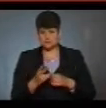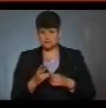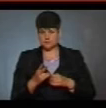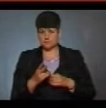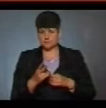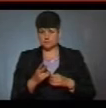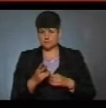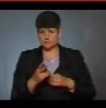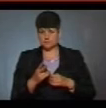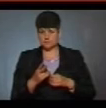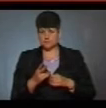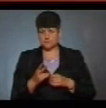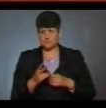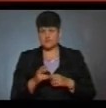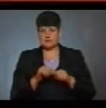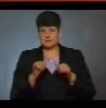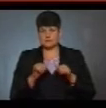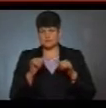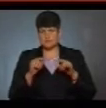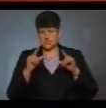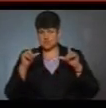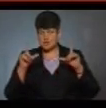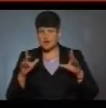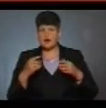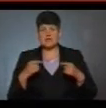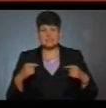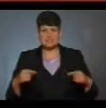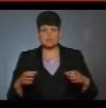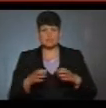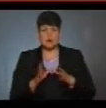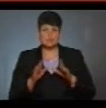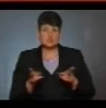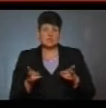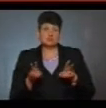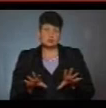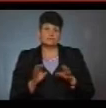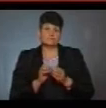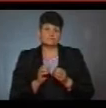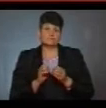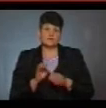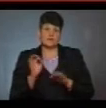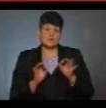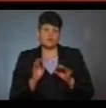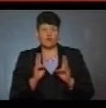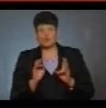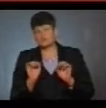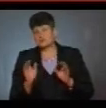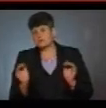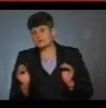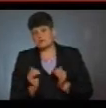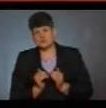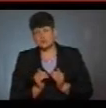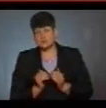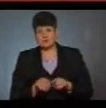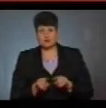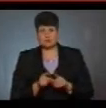скажімо, таку тенденцію до збільшення. Інші партії будуть залишатися десь, можливо, в тих самих відсотках, когось, можливо, воно буде зменшуватись. А також